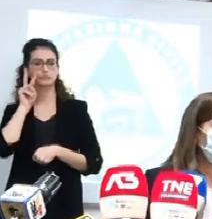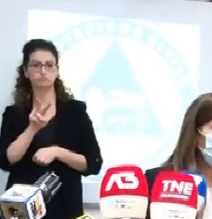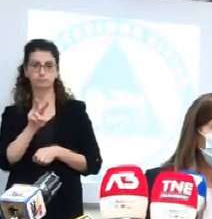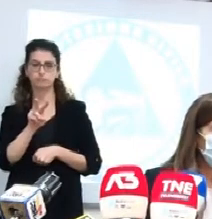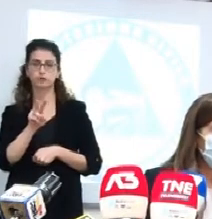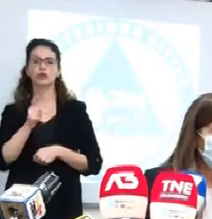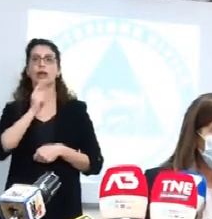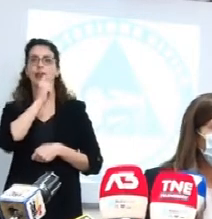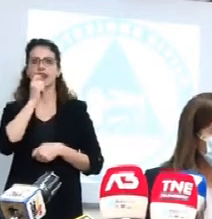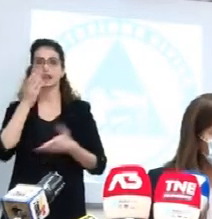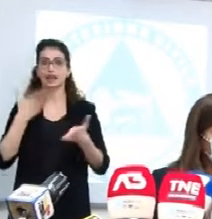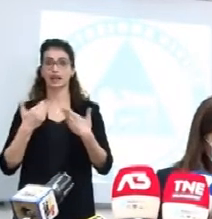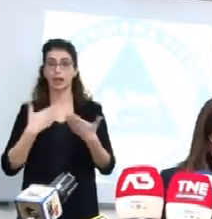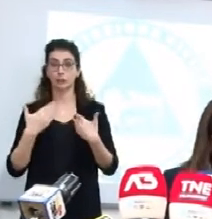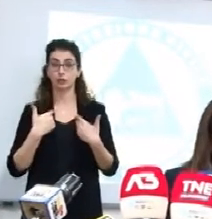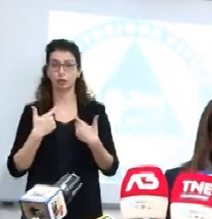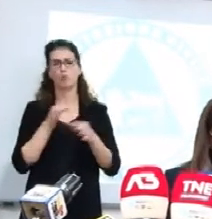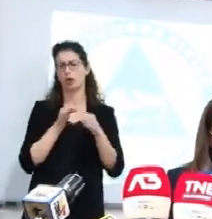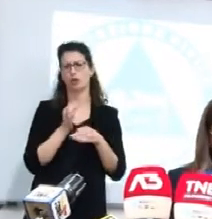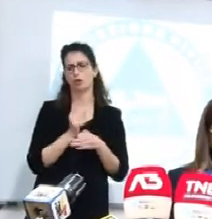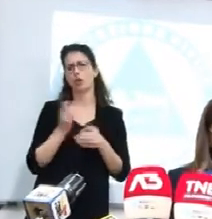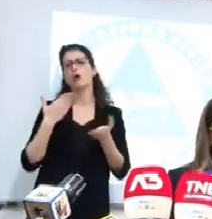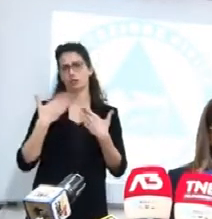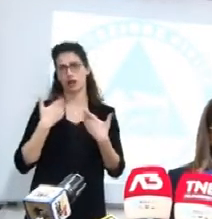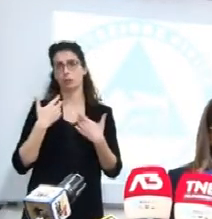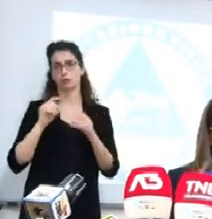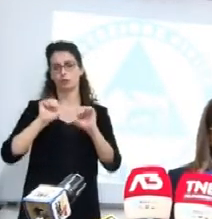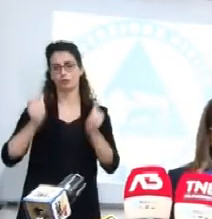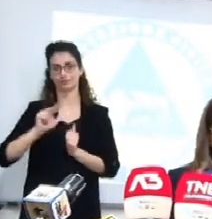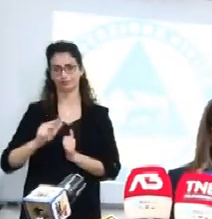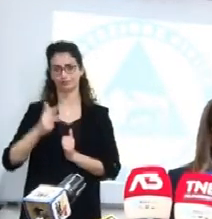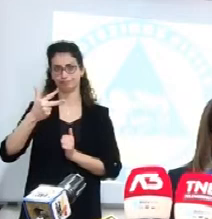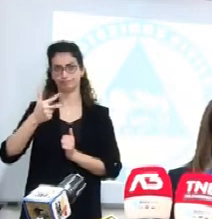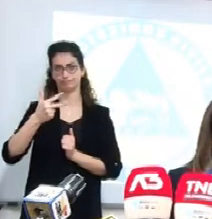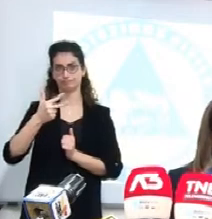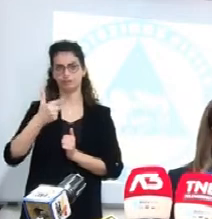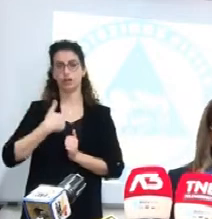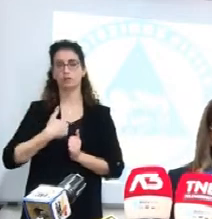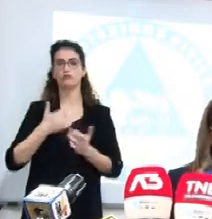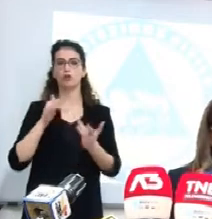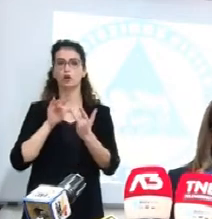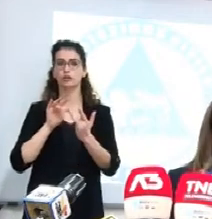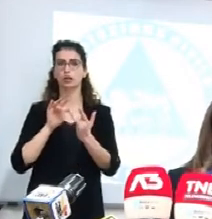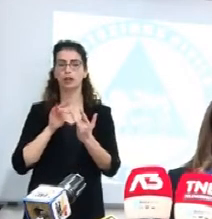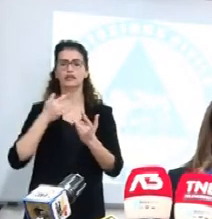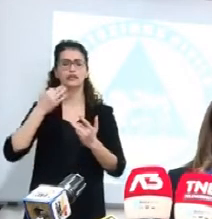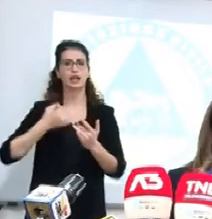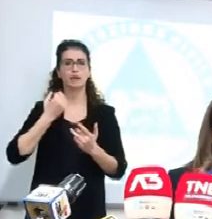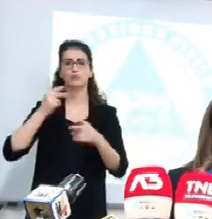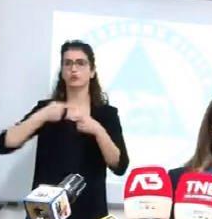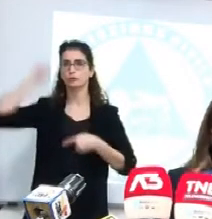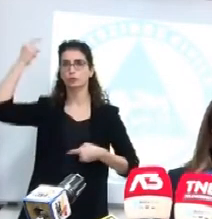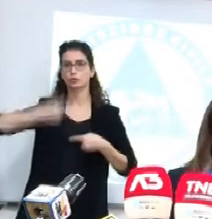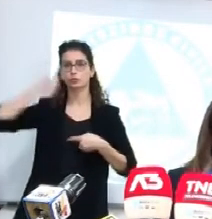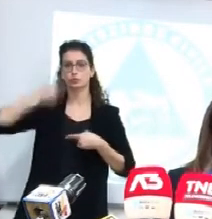anche anche se non molecolare un rapido di terza generazione ci contatta 24 ore su 24 con una